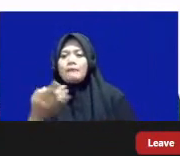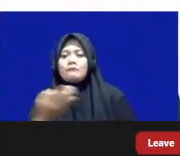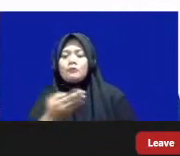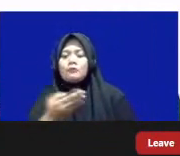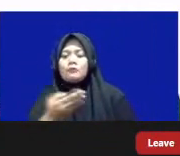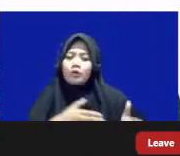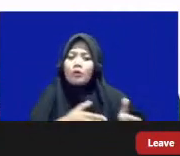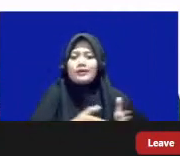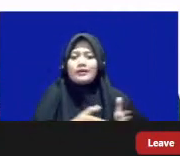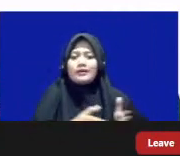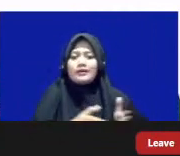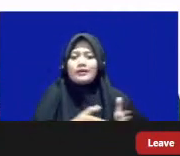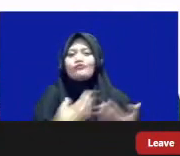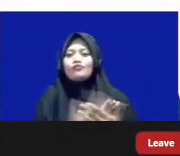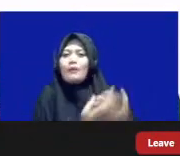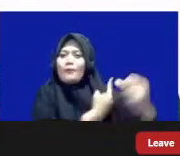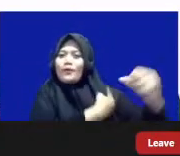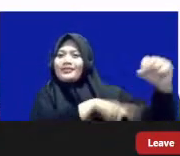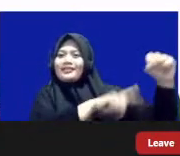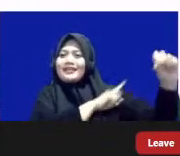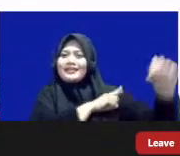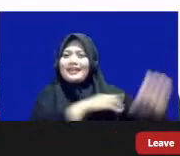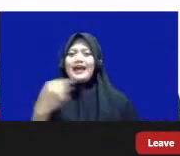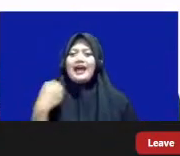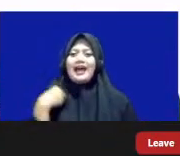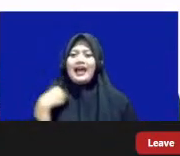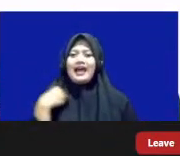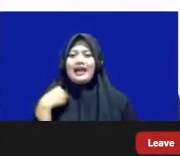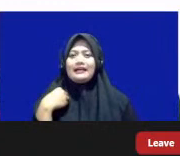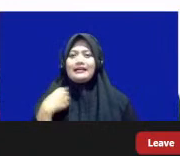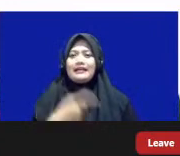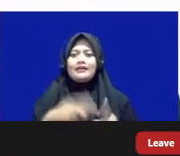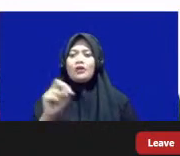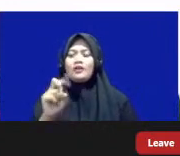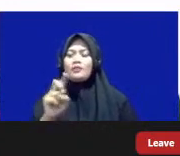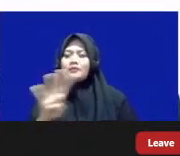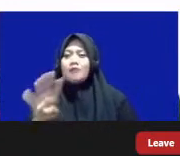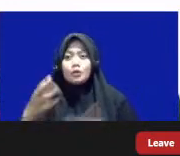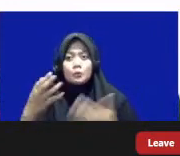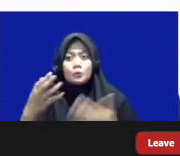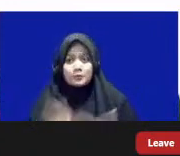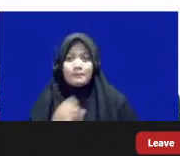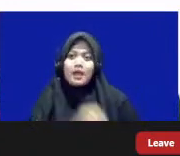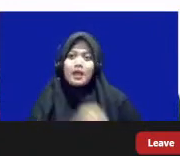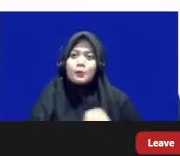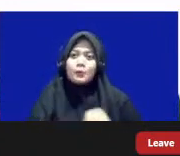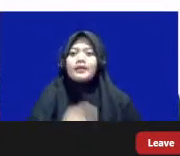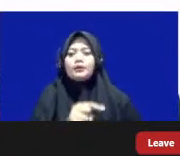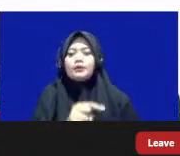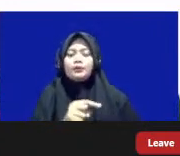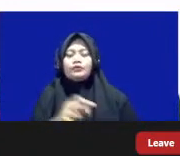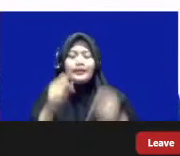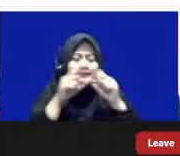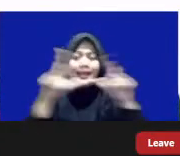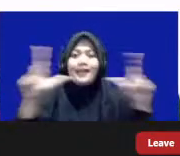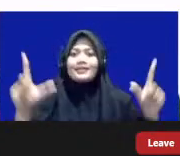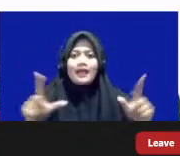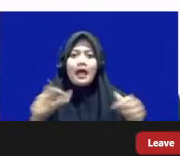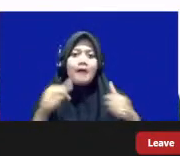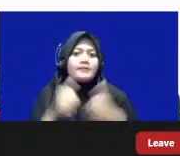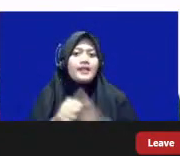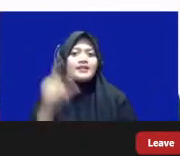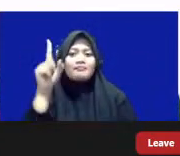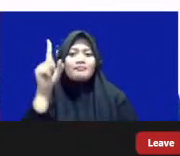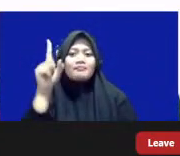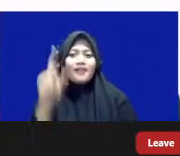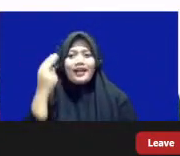seluruh potensi-potensi yang ada. Sampai dengan sini sejak tahun 2014 kami sudah mengkoordinir itu. Mengkoordinir dan sudah nyata bisa digunakan untuk